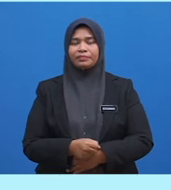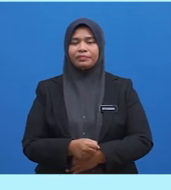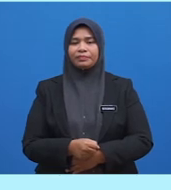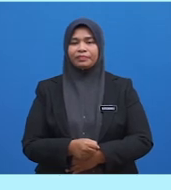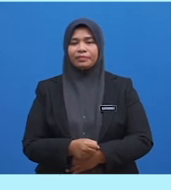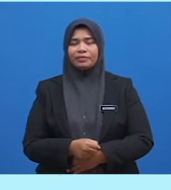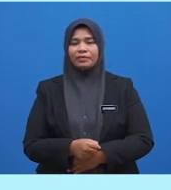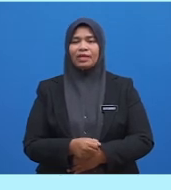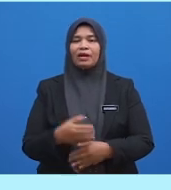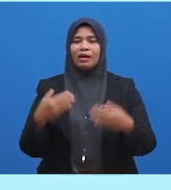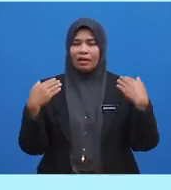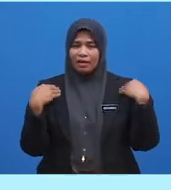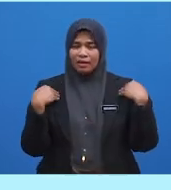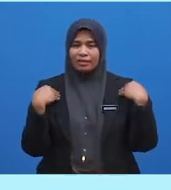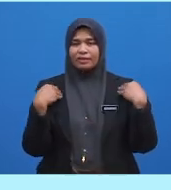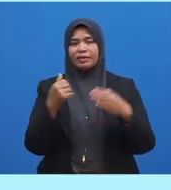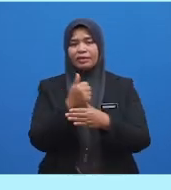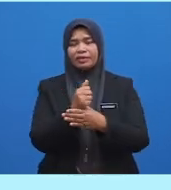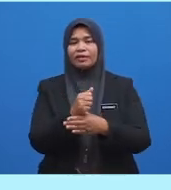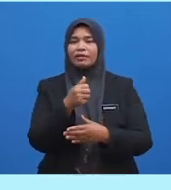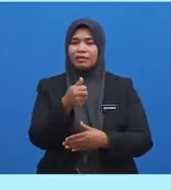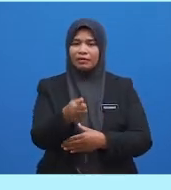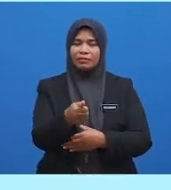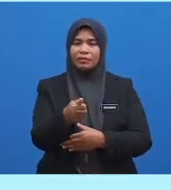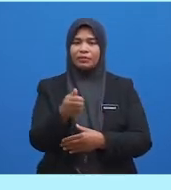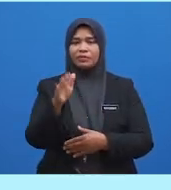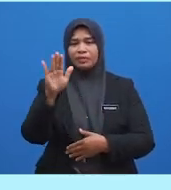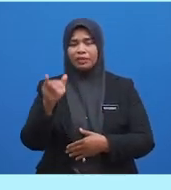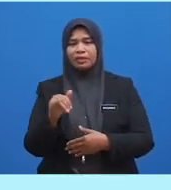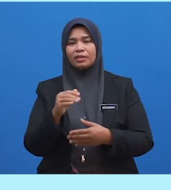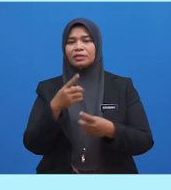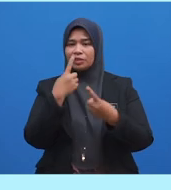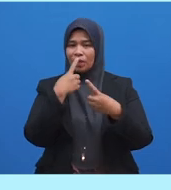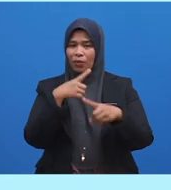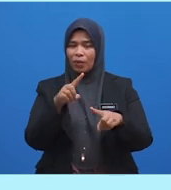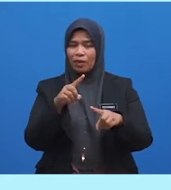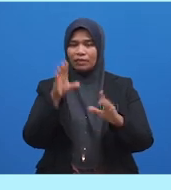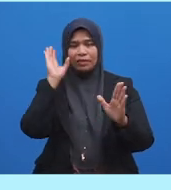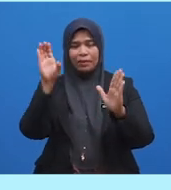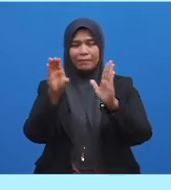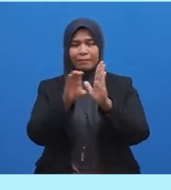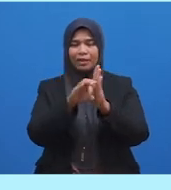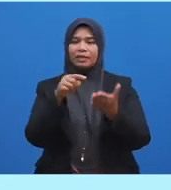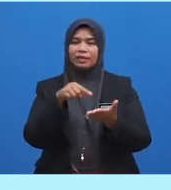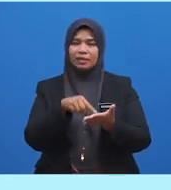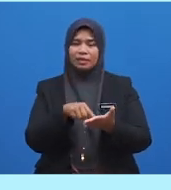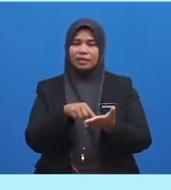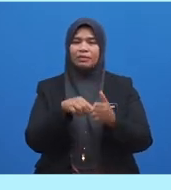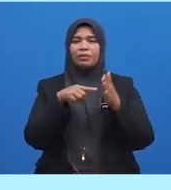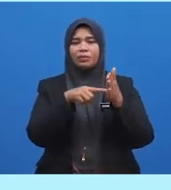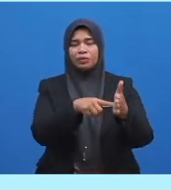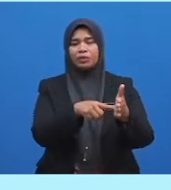Hai ada diantara kamu menjawab gambar ini